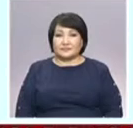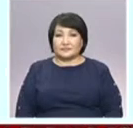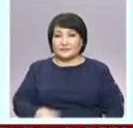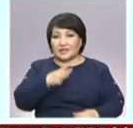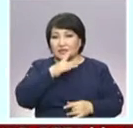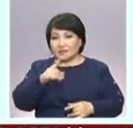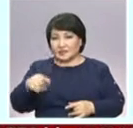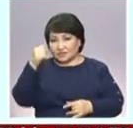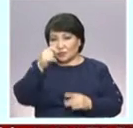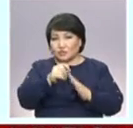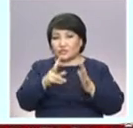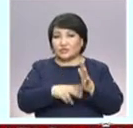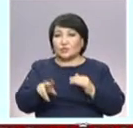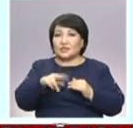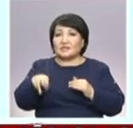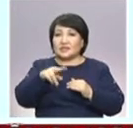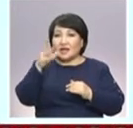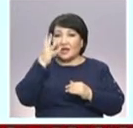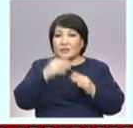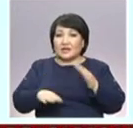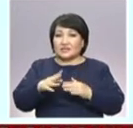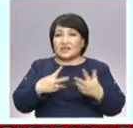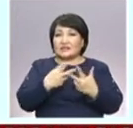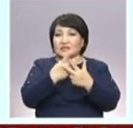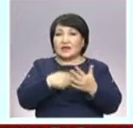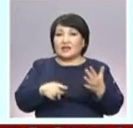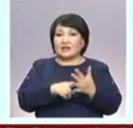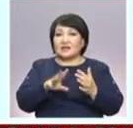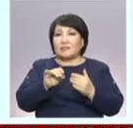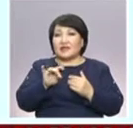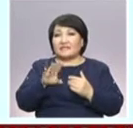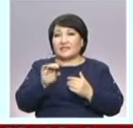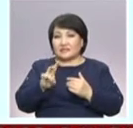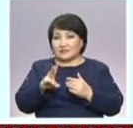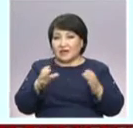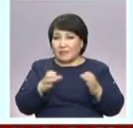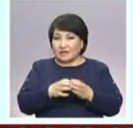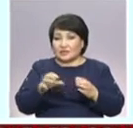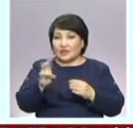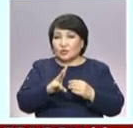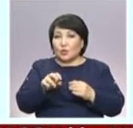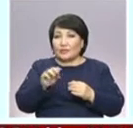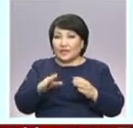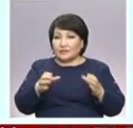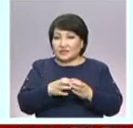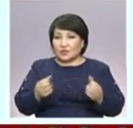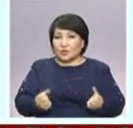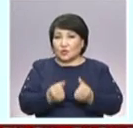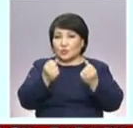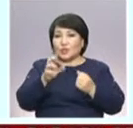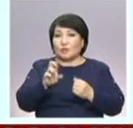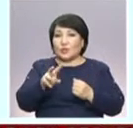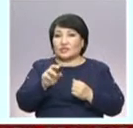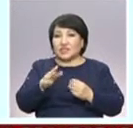Ағымдағы жылдың 17 желтоқсанында Алматы және Астана қалаларында Марвин компаниясының Нұр Отан партиясының қолдауымен болашақ қауымдастығы қазақ